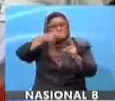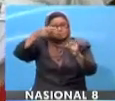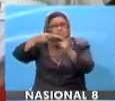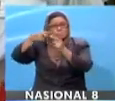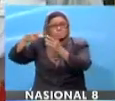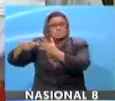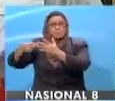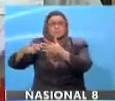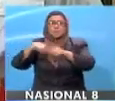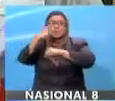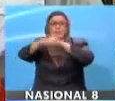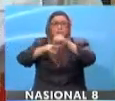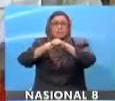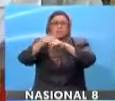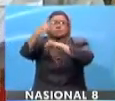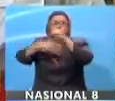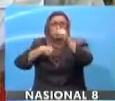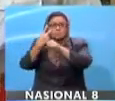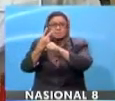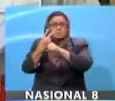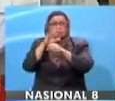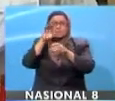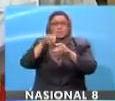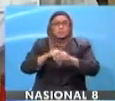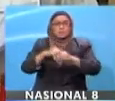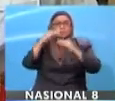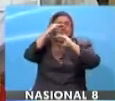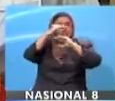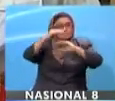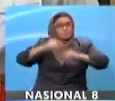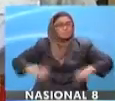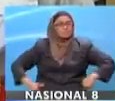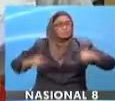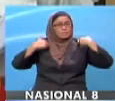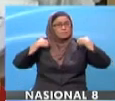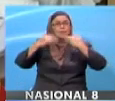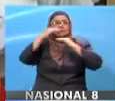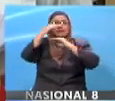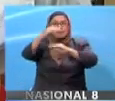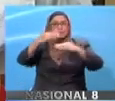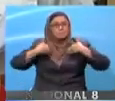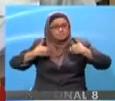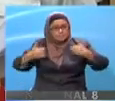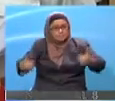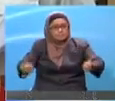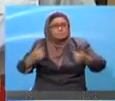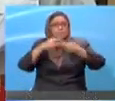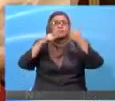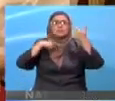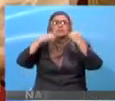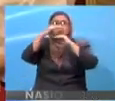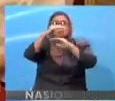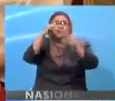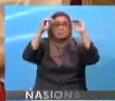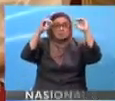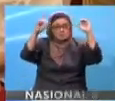2 years in terms of standards of living, standard of healthcare and the level of education of those peoples in those areas.